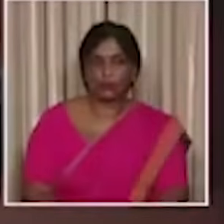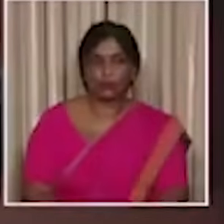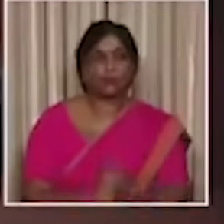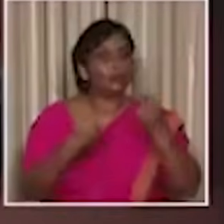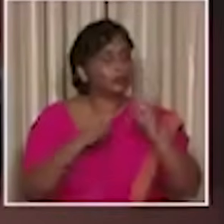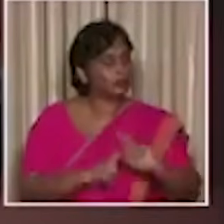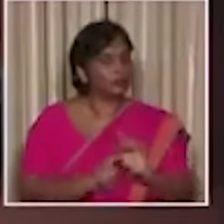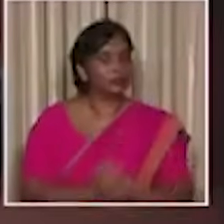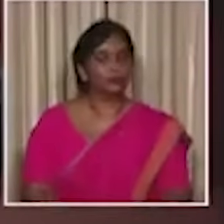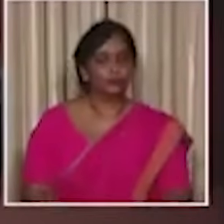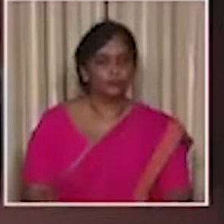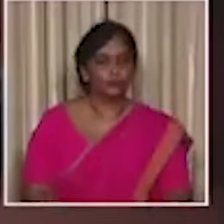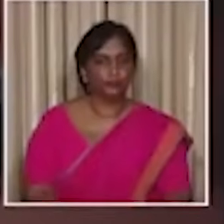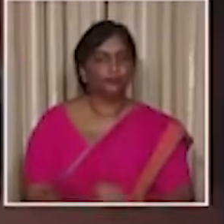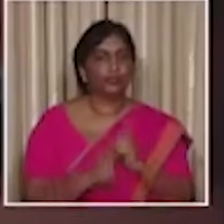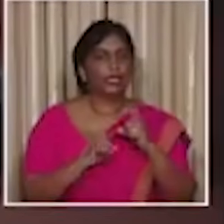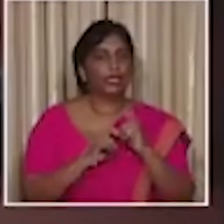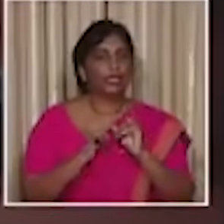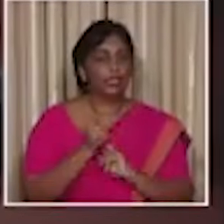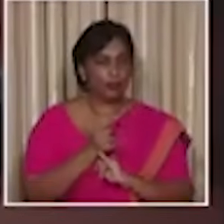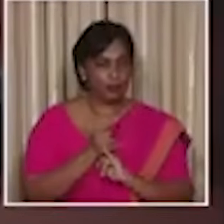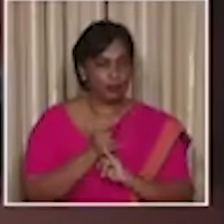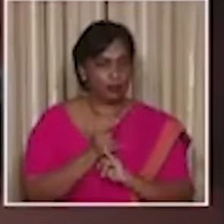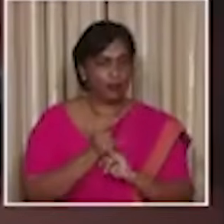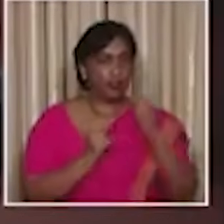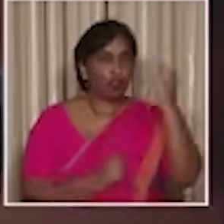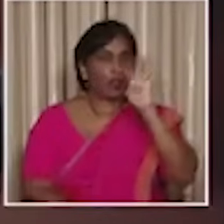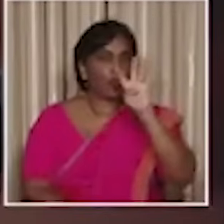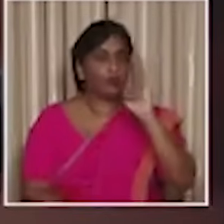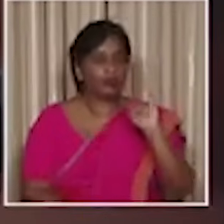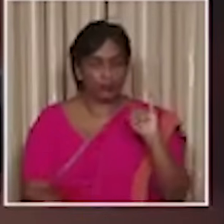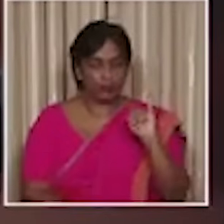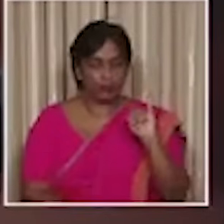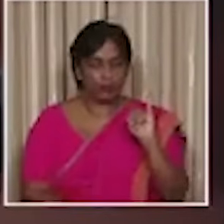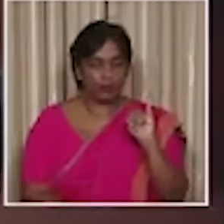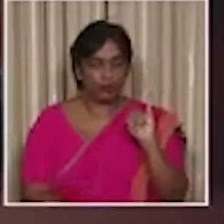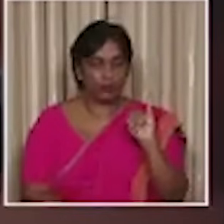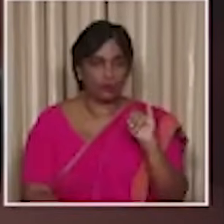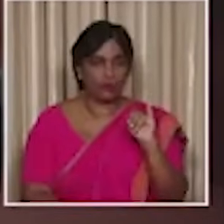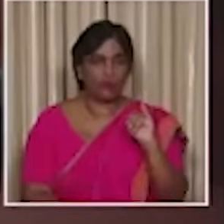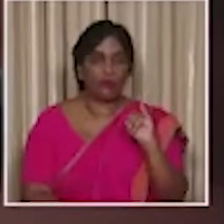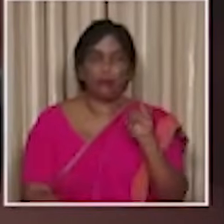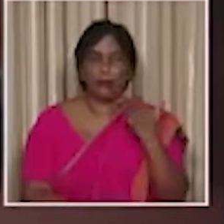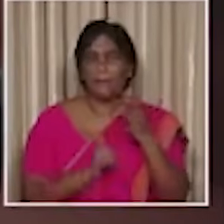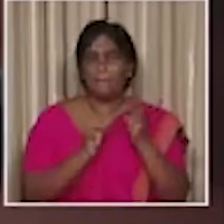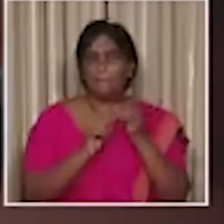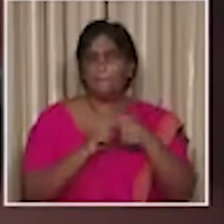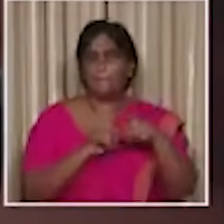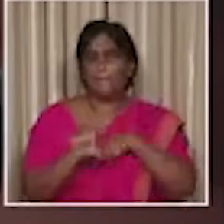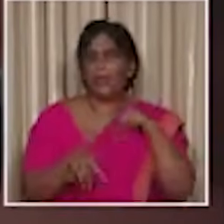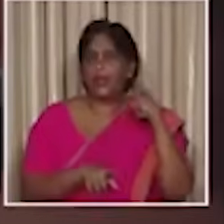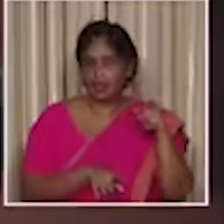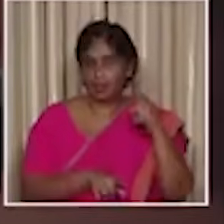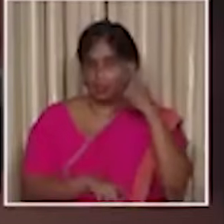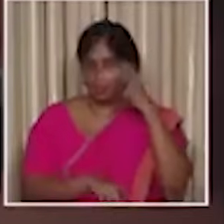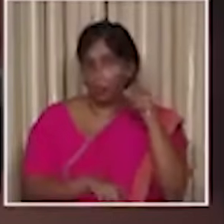තමයි DM ට්‍රේඩර්ස් අංක 46 නිවන් දෙනිය පිළියන්දල. DM ට්‍රේඩර්ස් මතක තබා